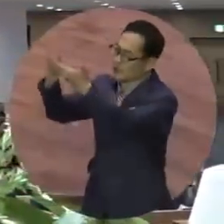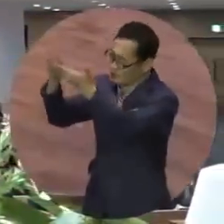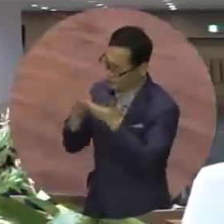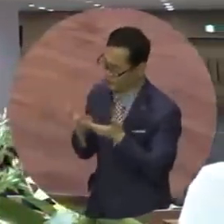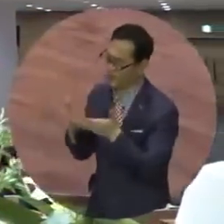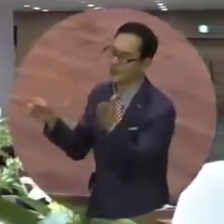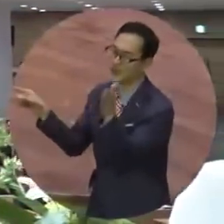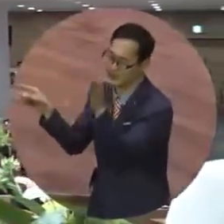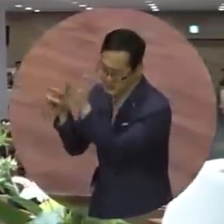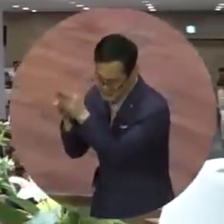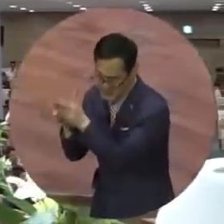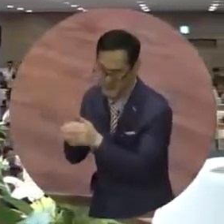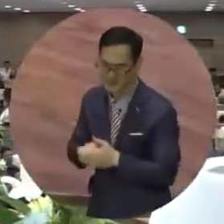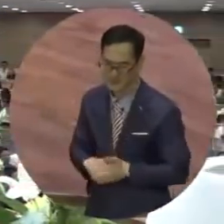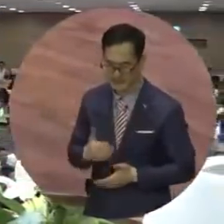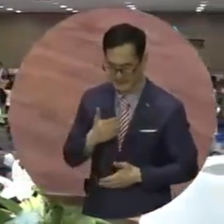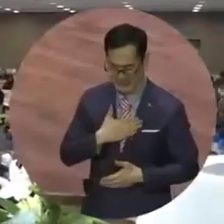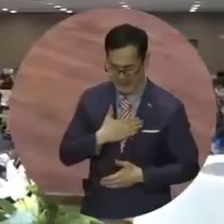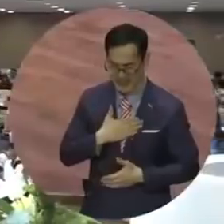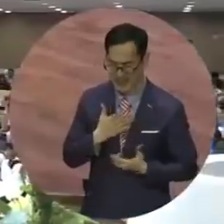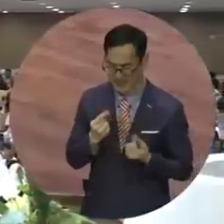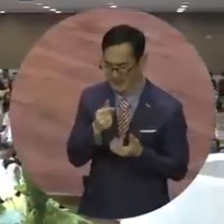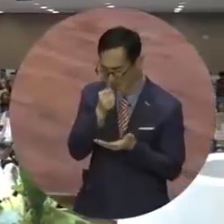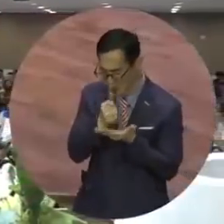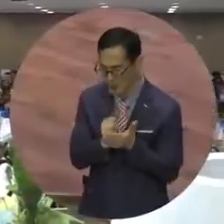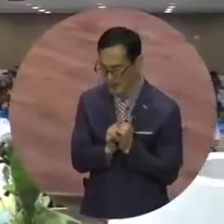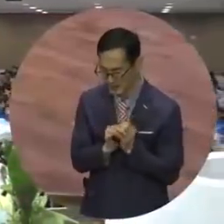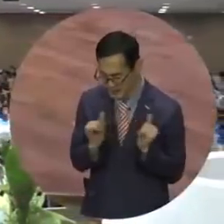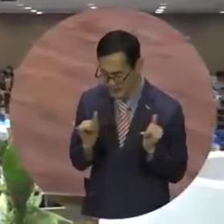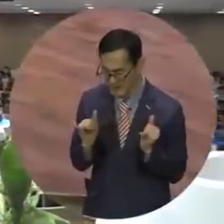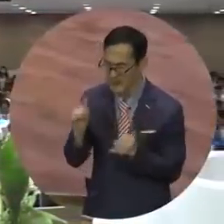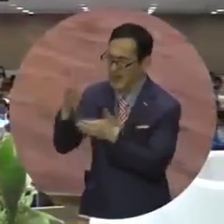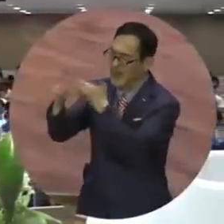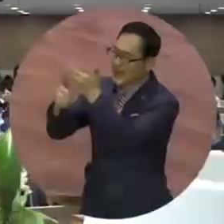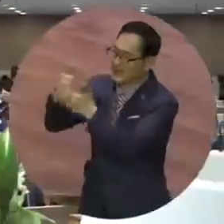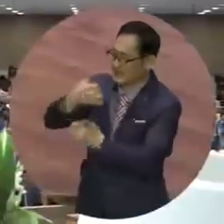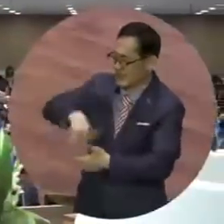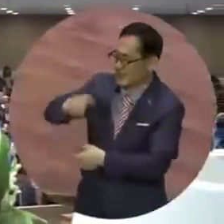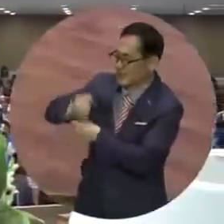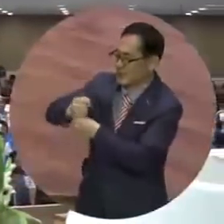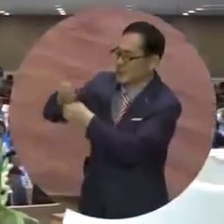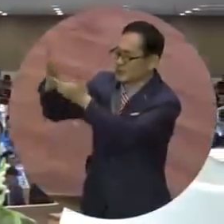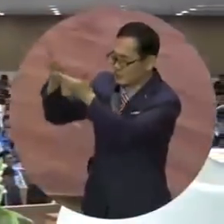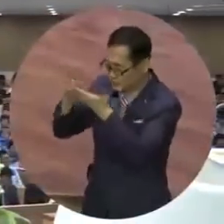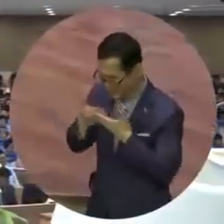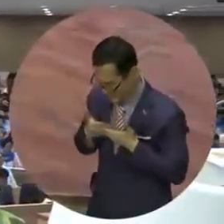믿습니다. 나 같은 죄인을 하나님 자녀 삼아 주시니